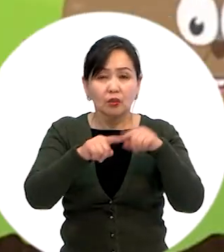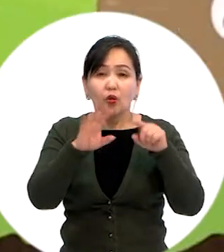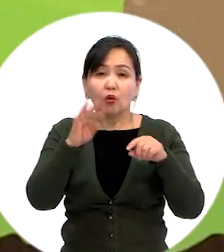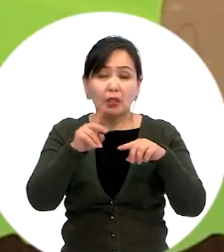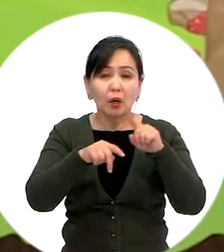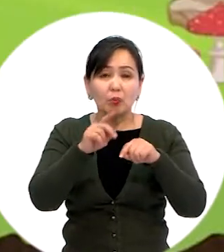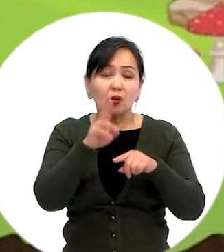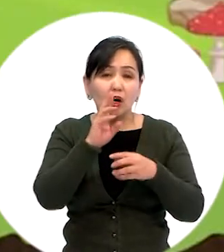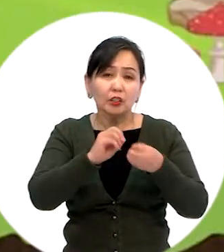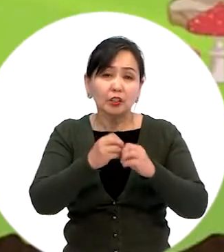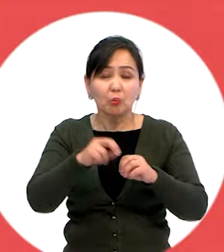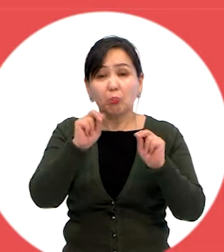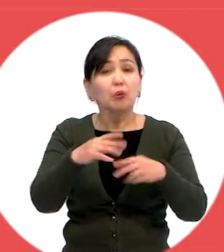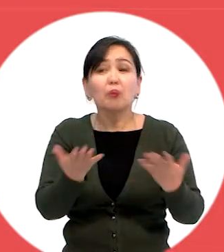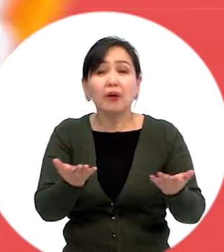хийх боломжтой вэ?